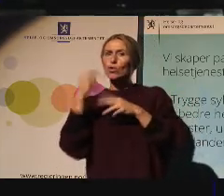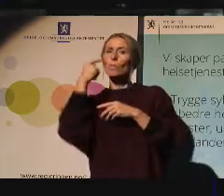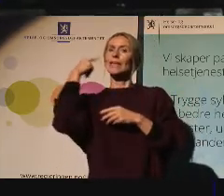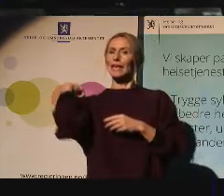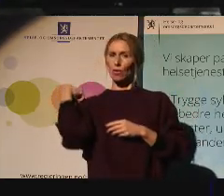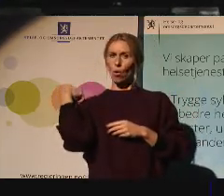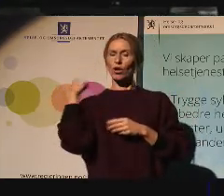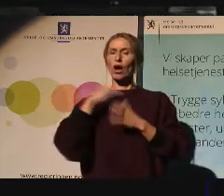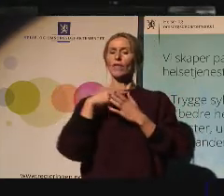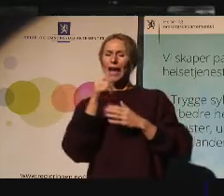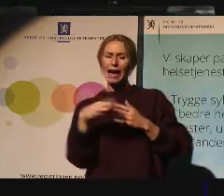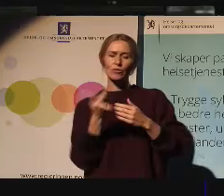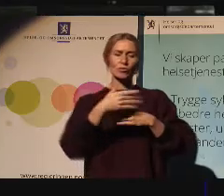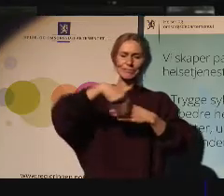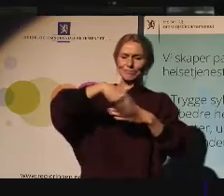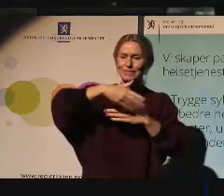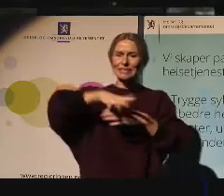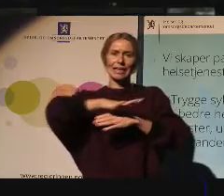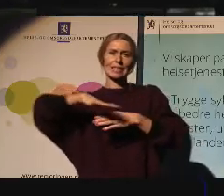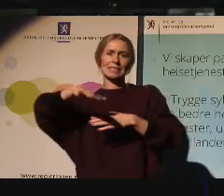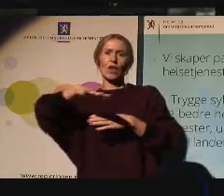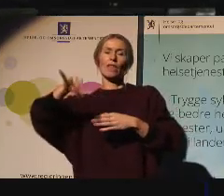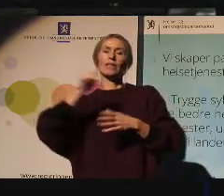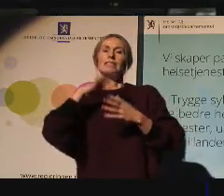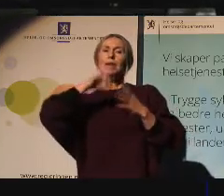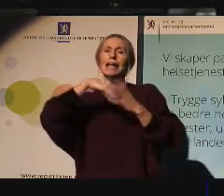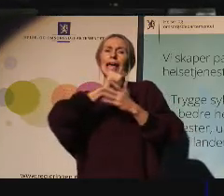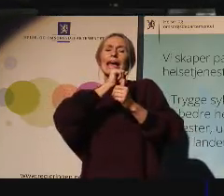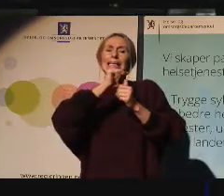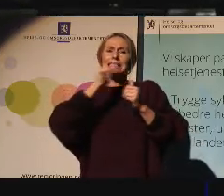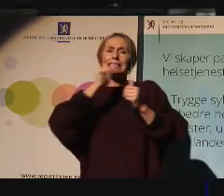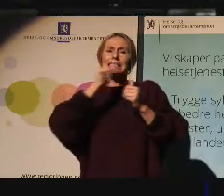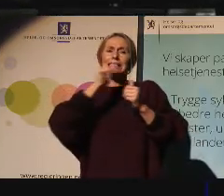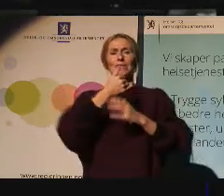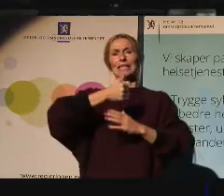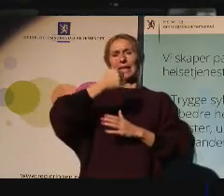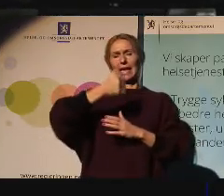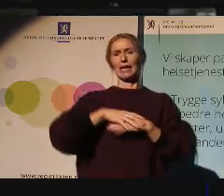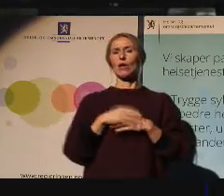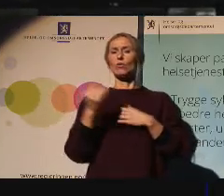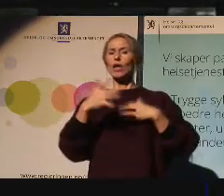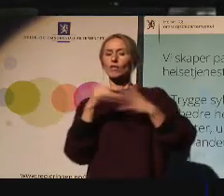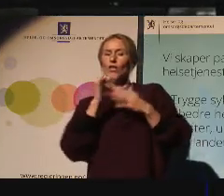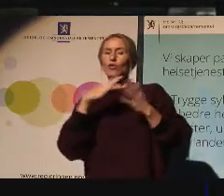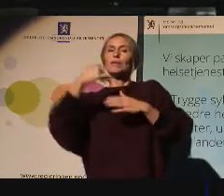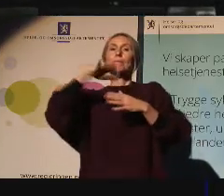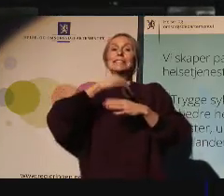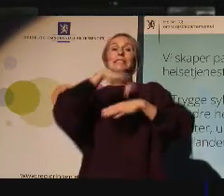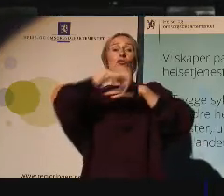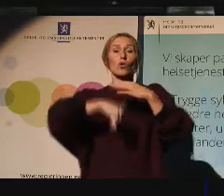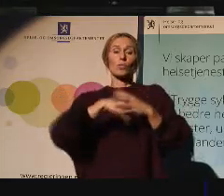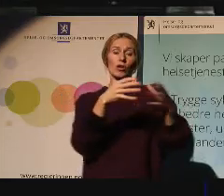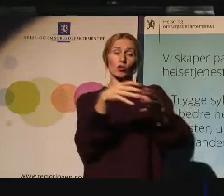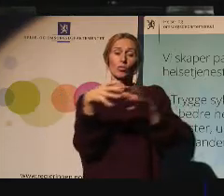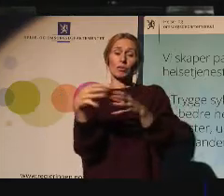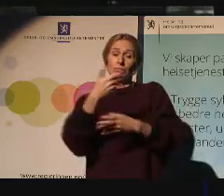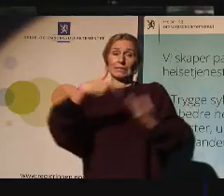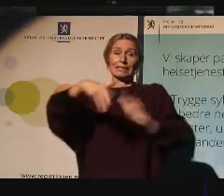at her er det noen grenseflater som er ekstremt viktige. Og det dreier seg om noen av de mest sårbare gruppene i samfunnet